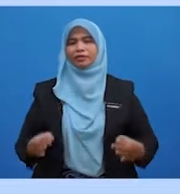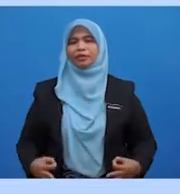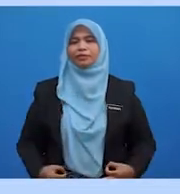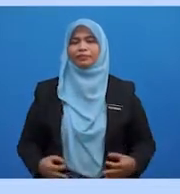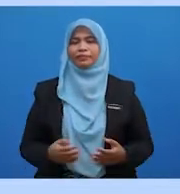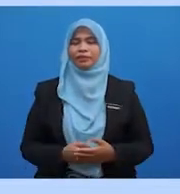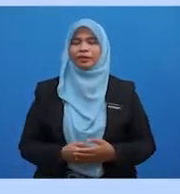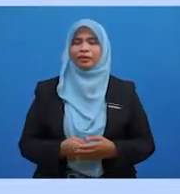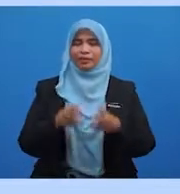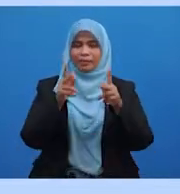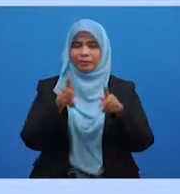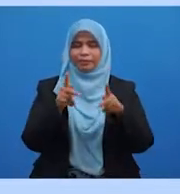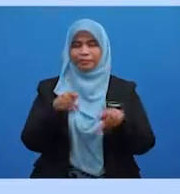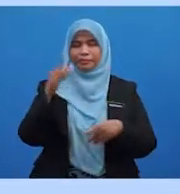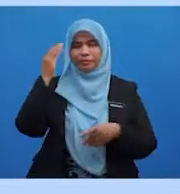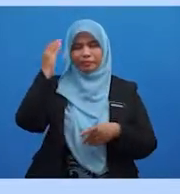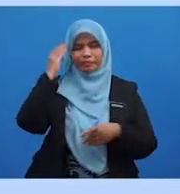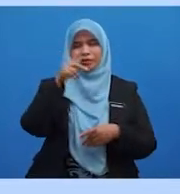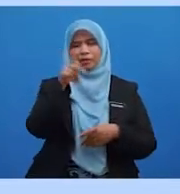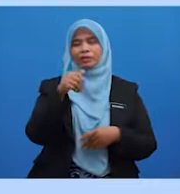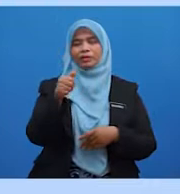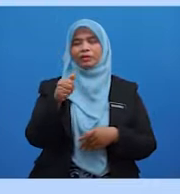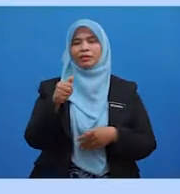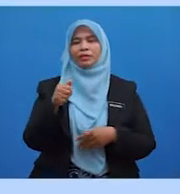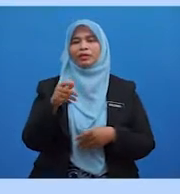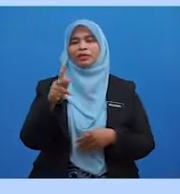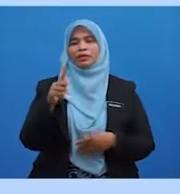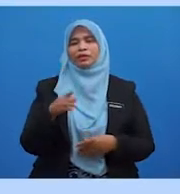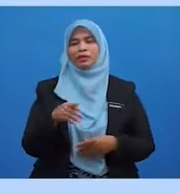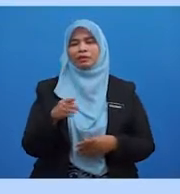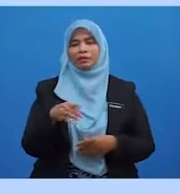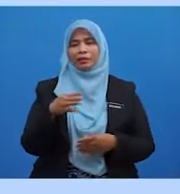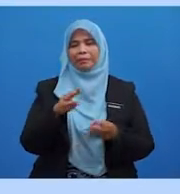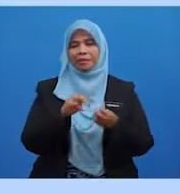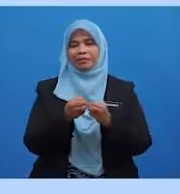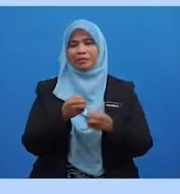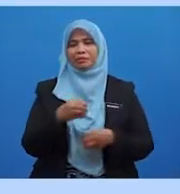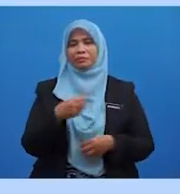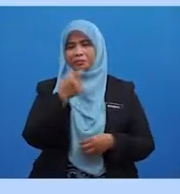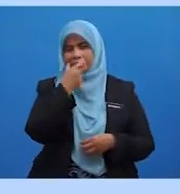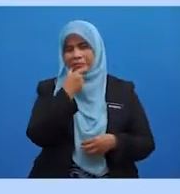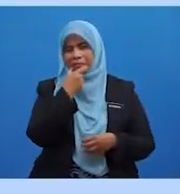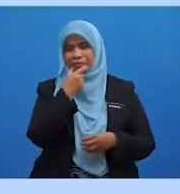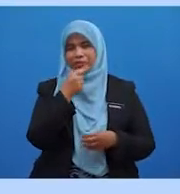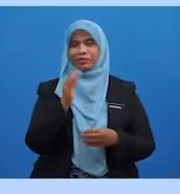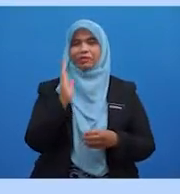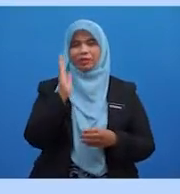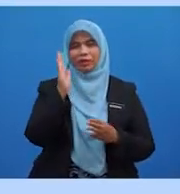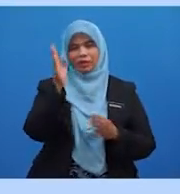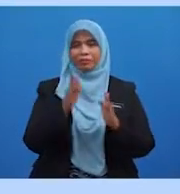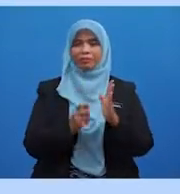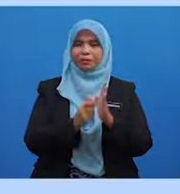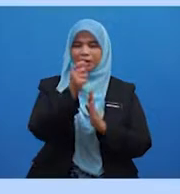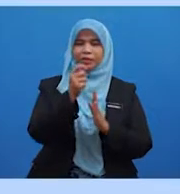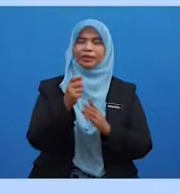Pelajar-pelajar, tahukah anda kadar depresi dan kemurungan di Malaysia meningkat dari